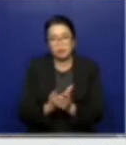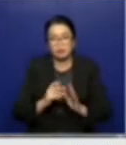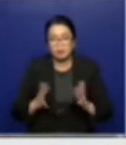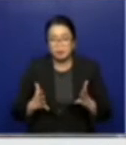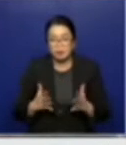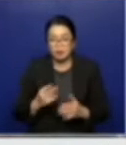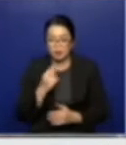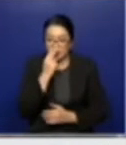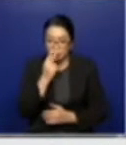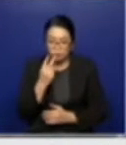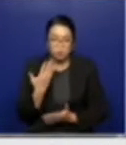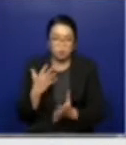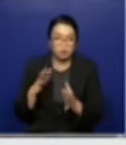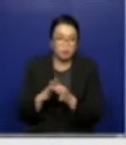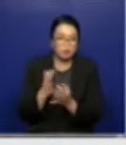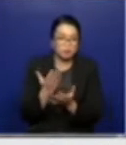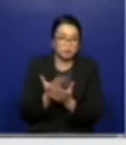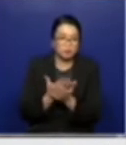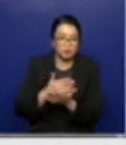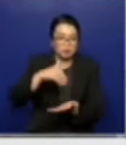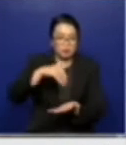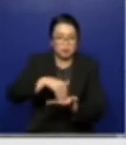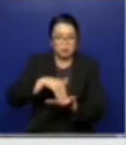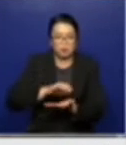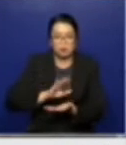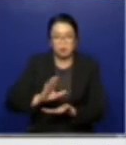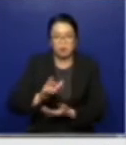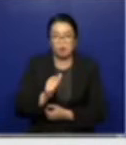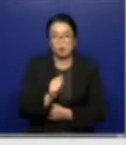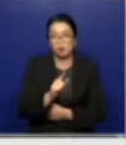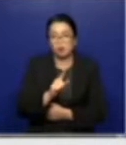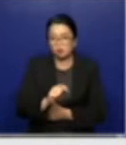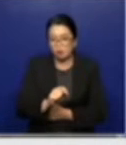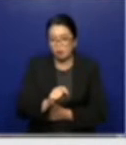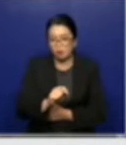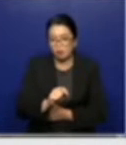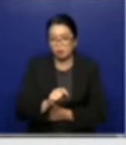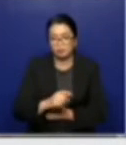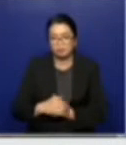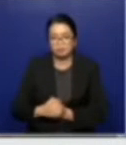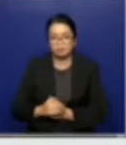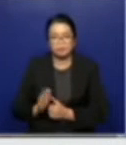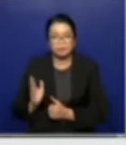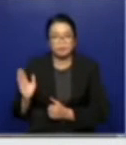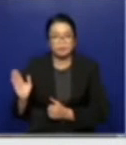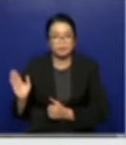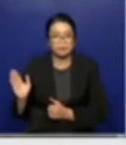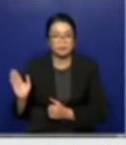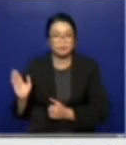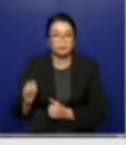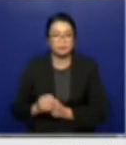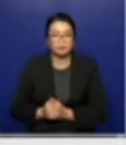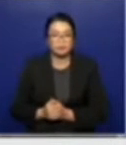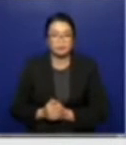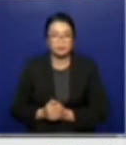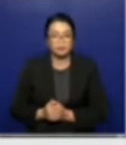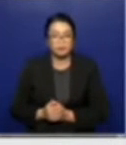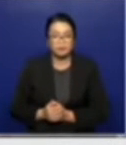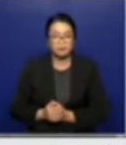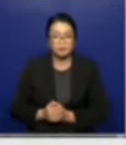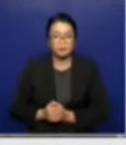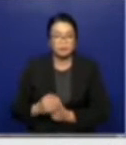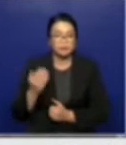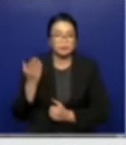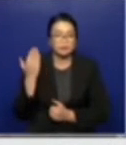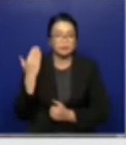คลังขององค์กรปกครองส่วนท้องถิ่นบ้างขอสไลด์ที่3ครับเมื่อวันที่